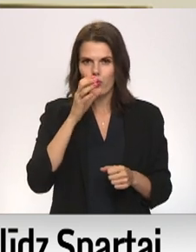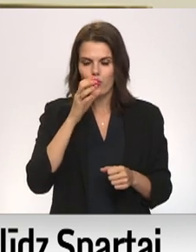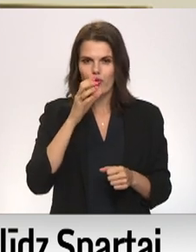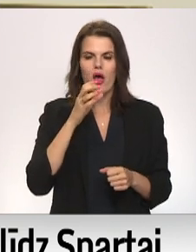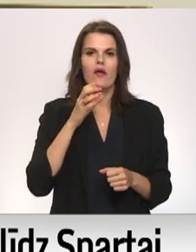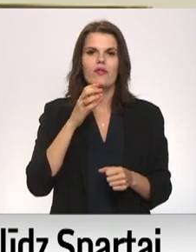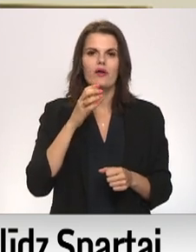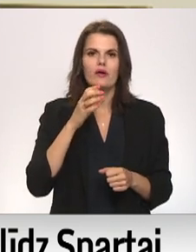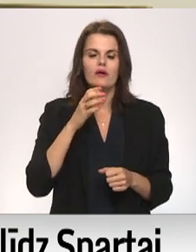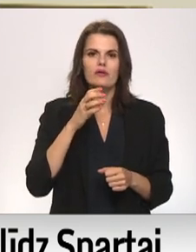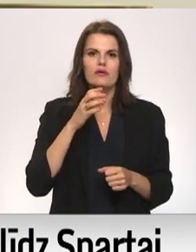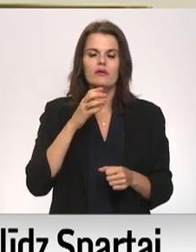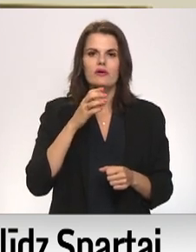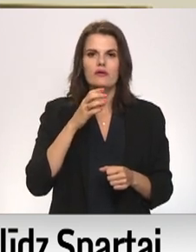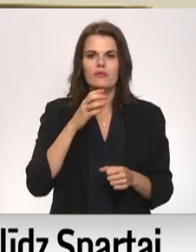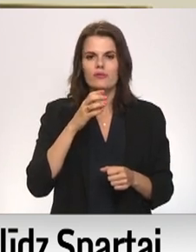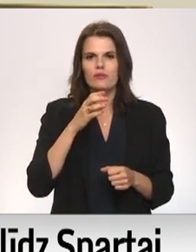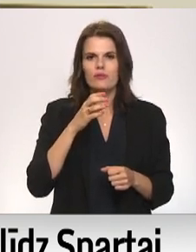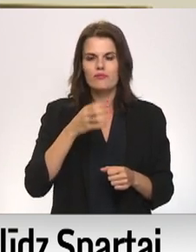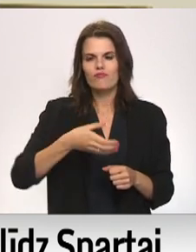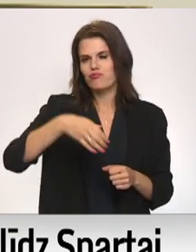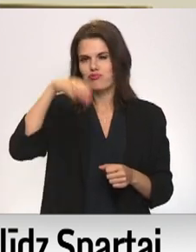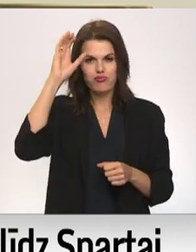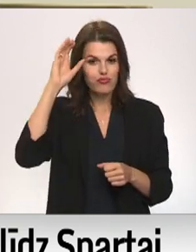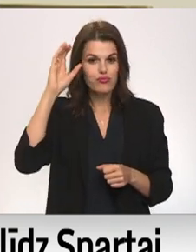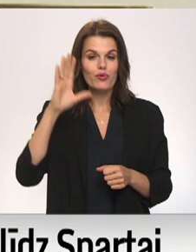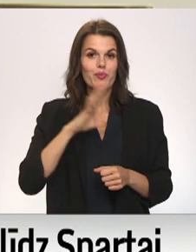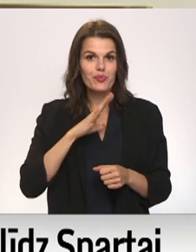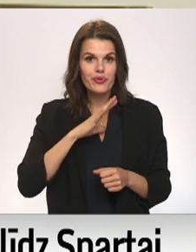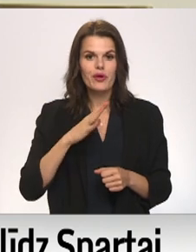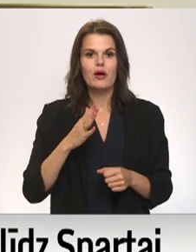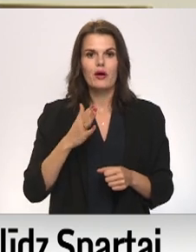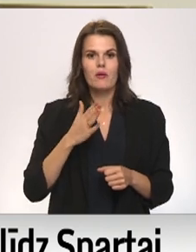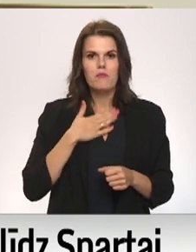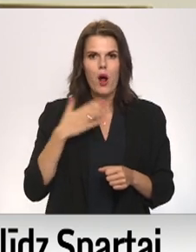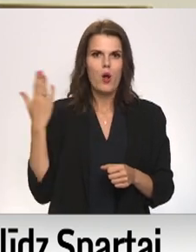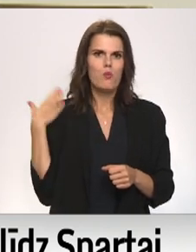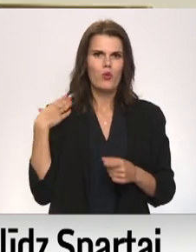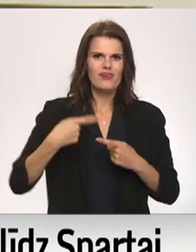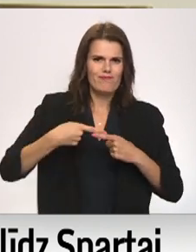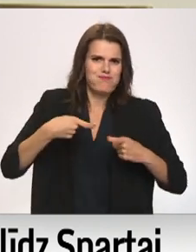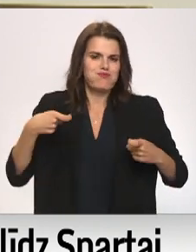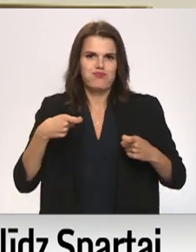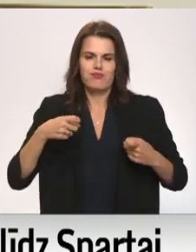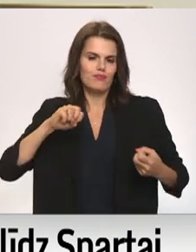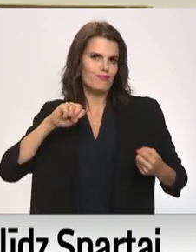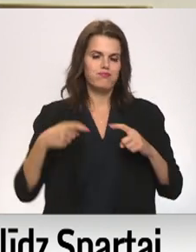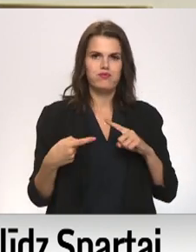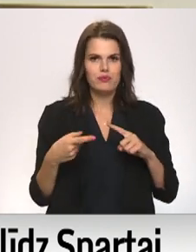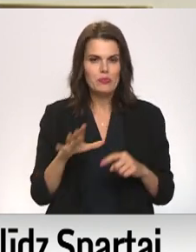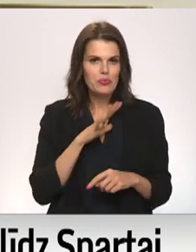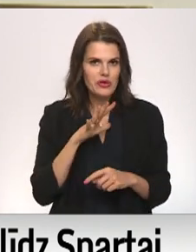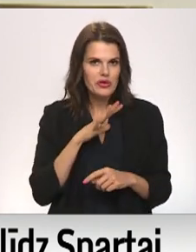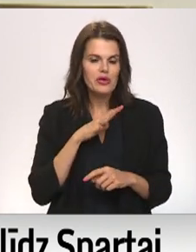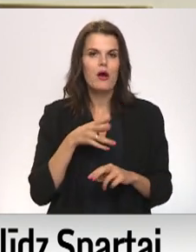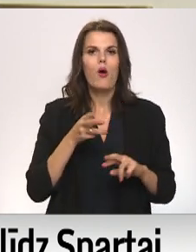savu kontrolpunktā uz savu ķermeņu, tad man savilka muguru krustos.